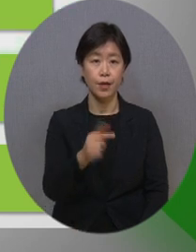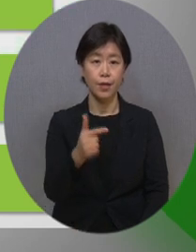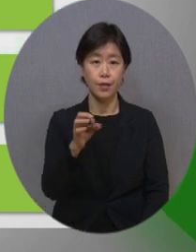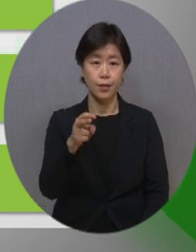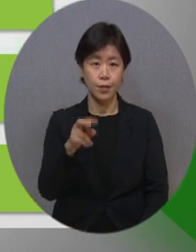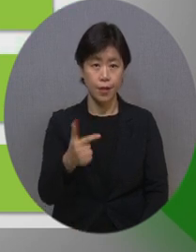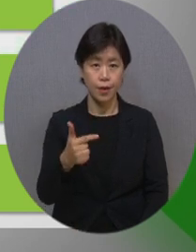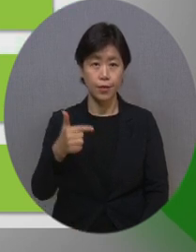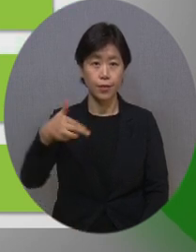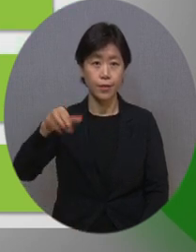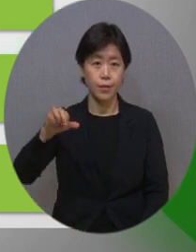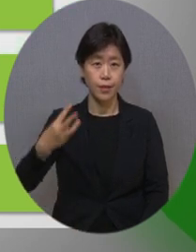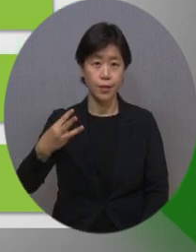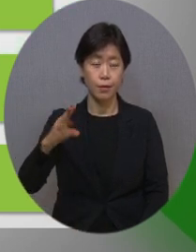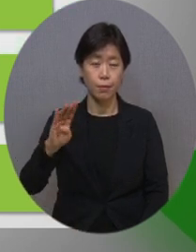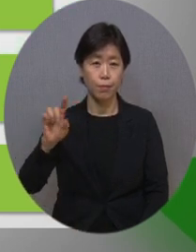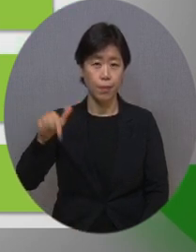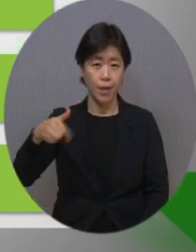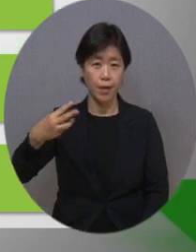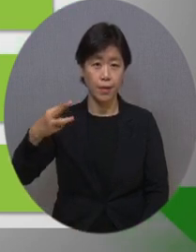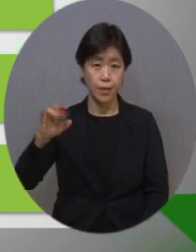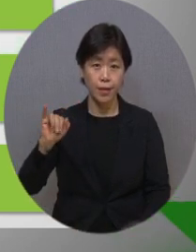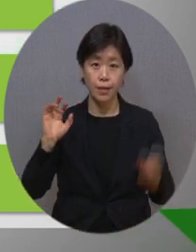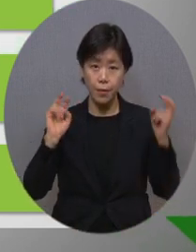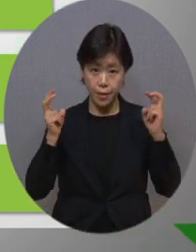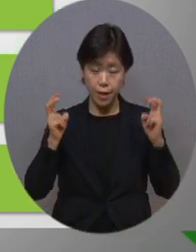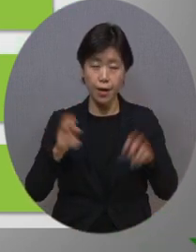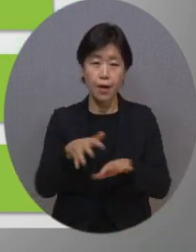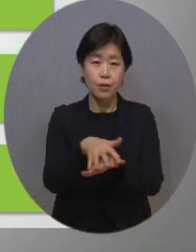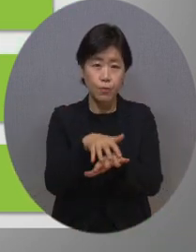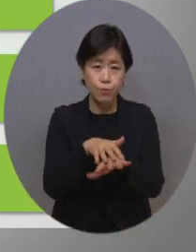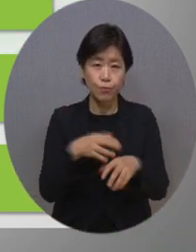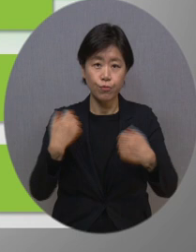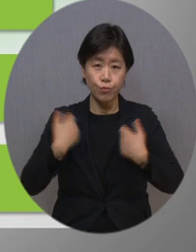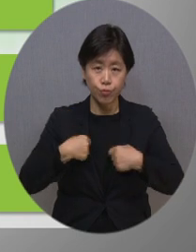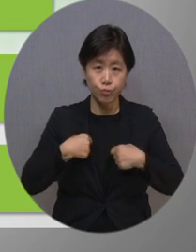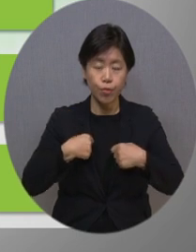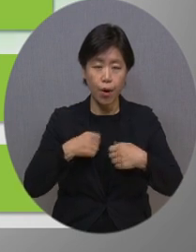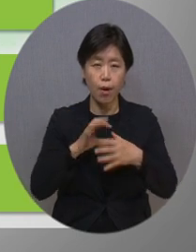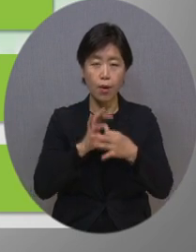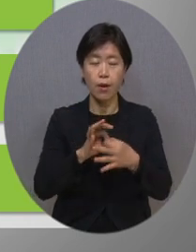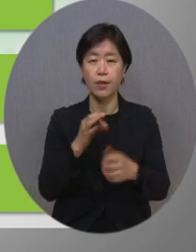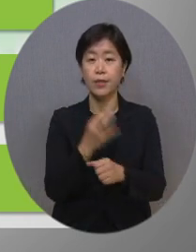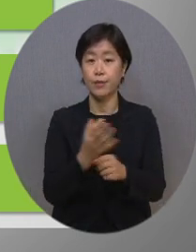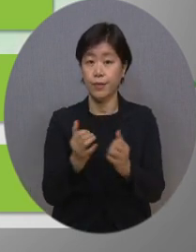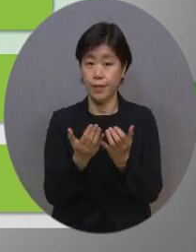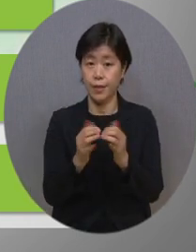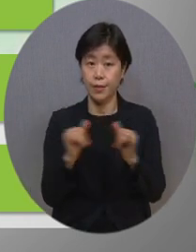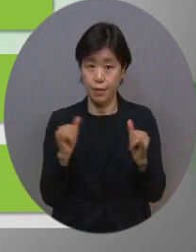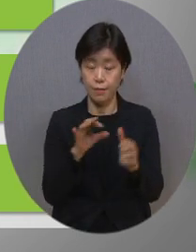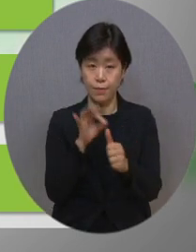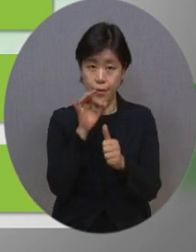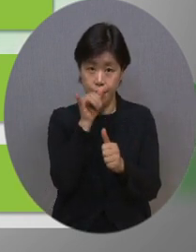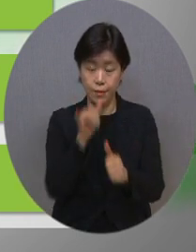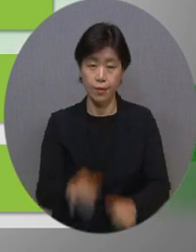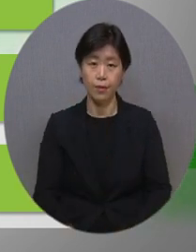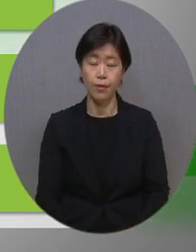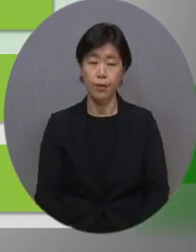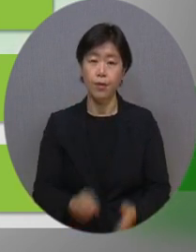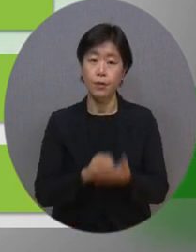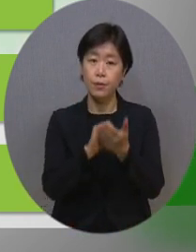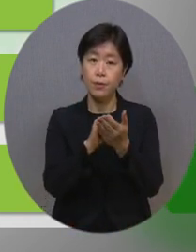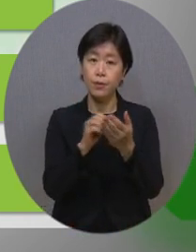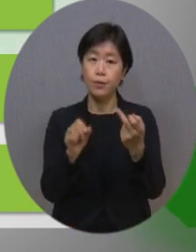연년 700리 주식회사에서 섬유 의복 분야 단순 종사원을 모집합니다. 접수 마감일은